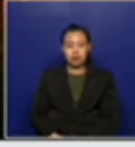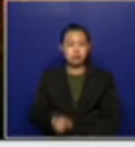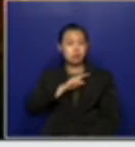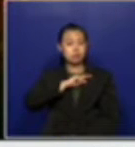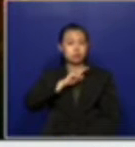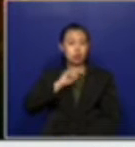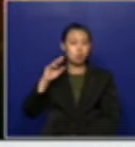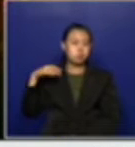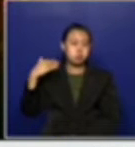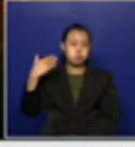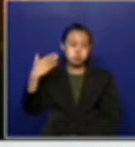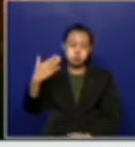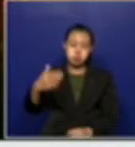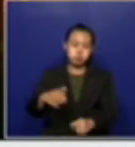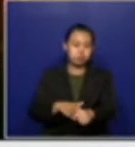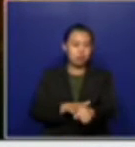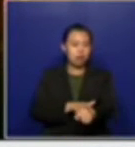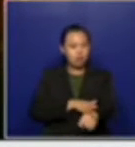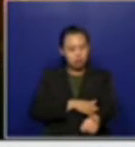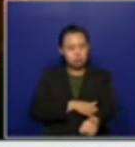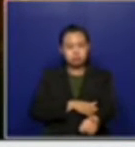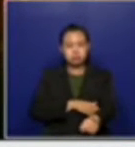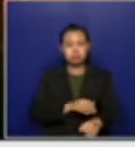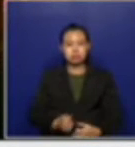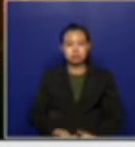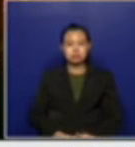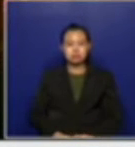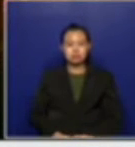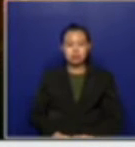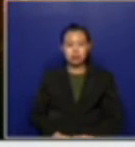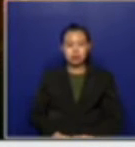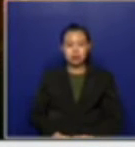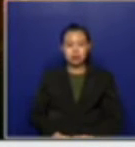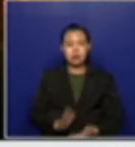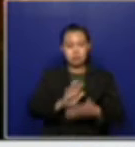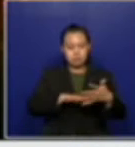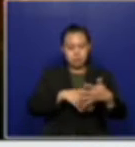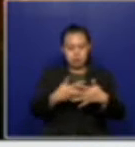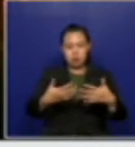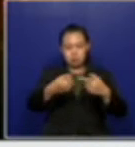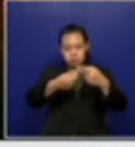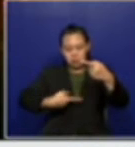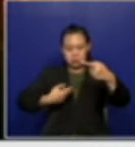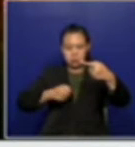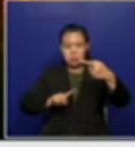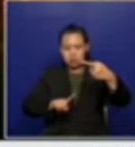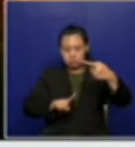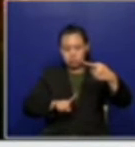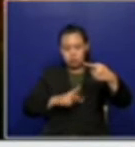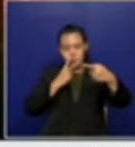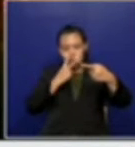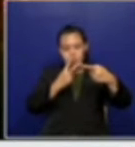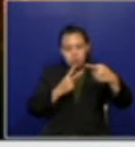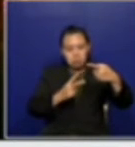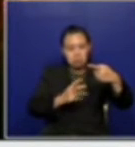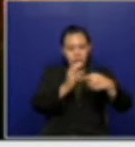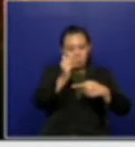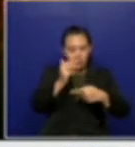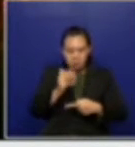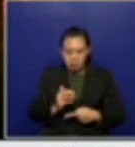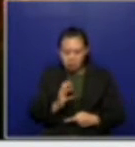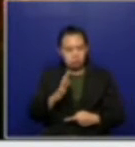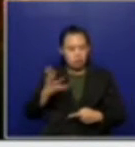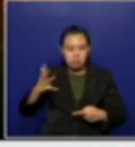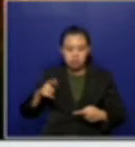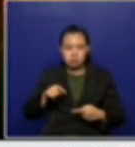ได้โดยมิชอบอย่างยาวนานการไปรูป11ด้านยังไม่เห็นผลสำเร็จสักด้านเดียวไม่เป็นไปต